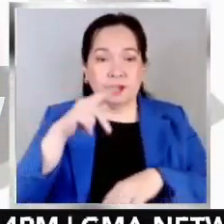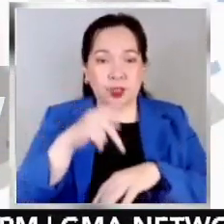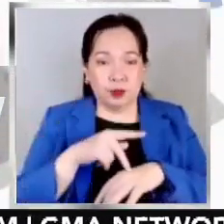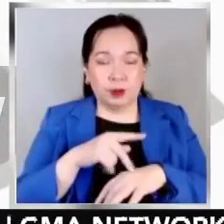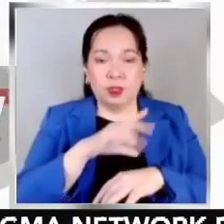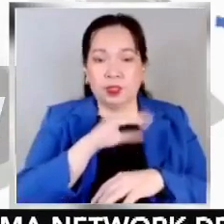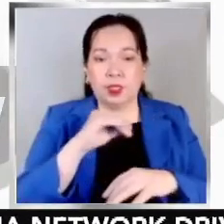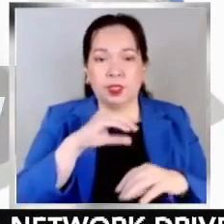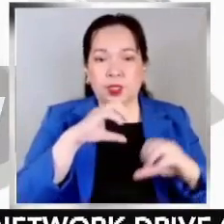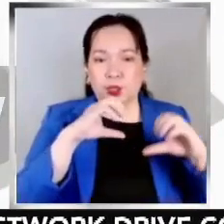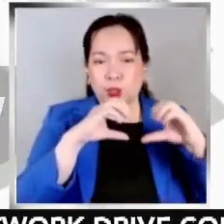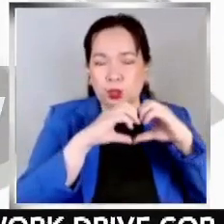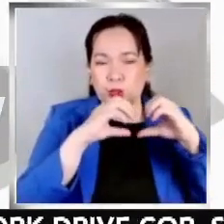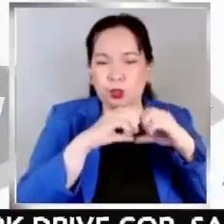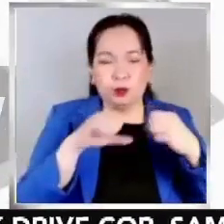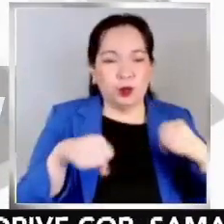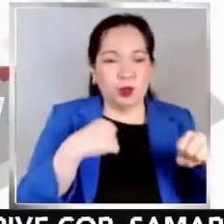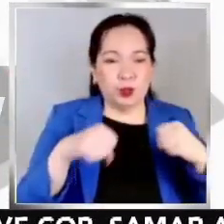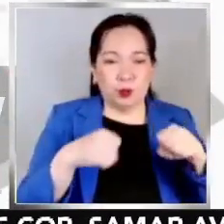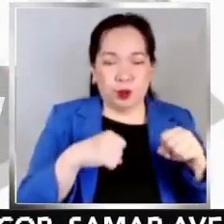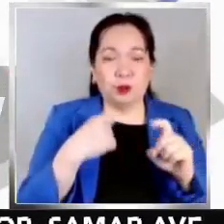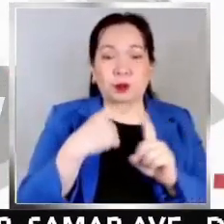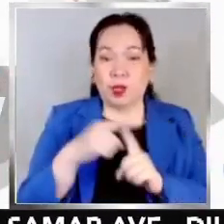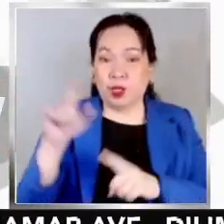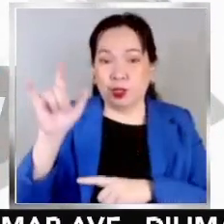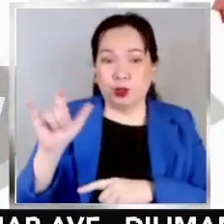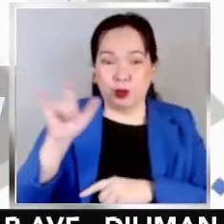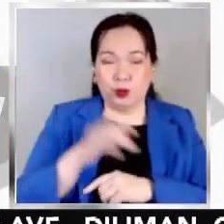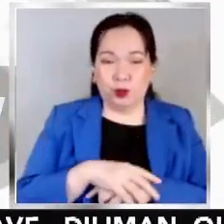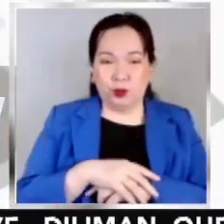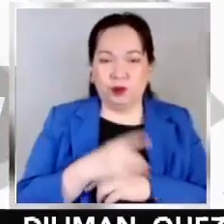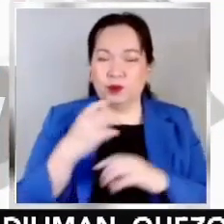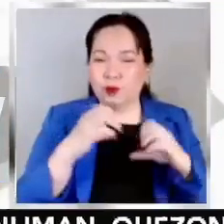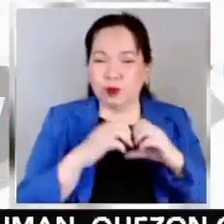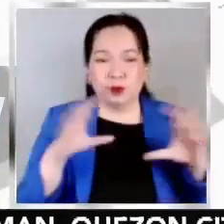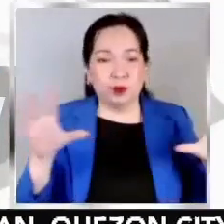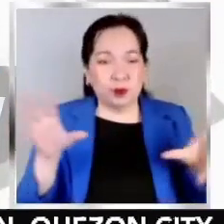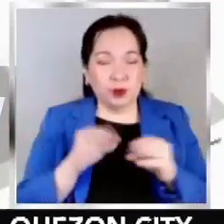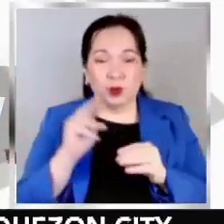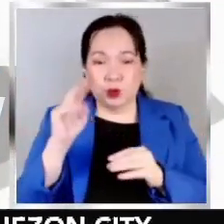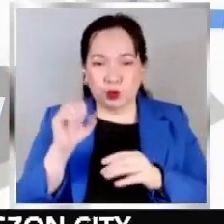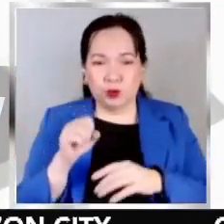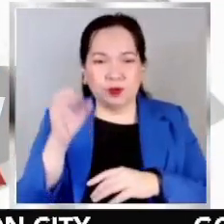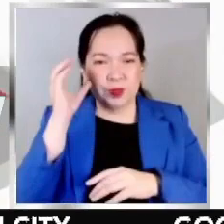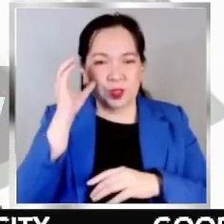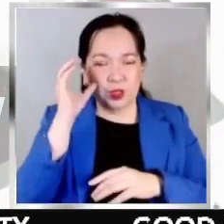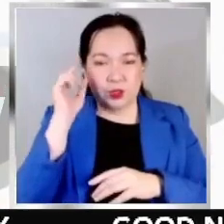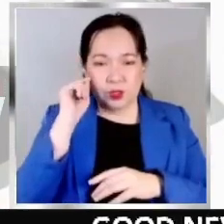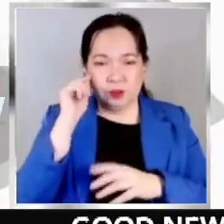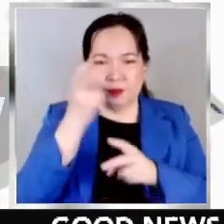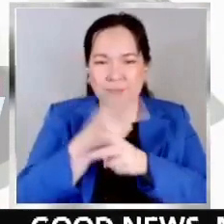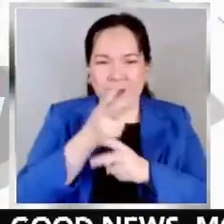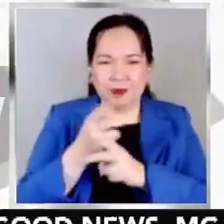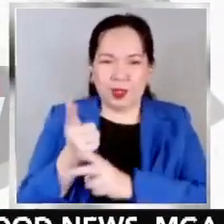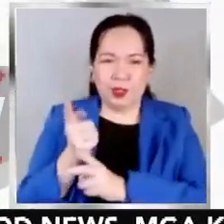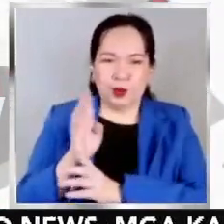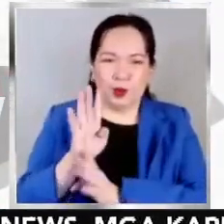at YouTube pages. Para sa GMA Integrated News, Chino Trinidad Katutok, 24 Oras.